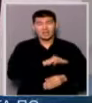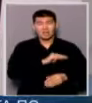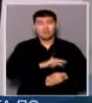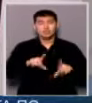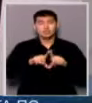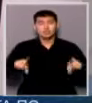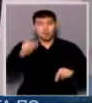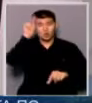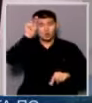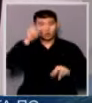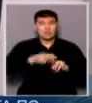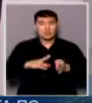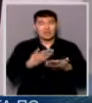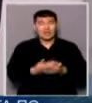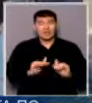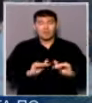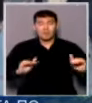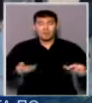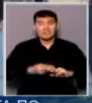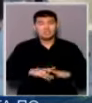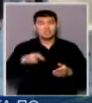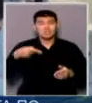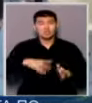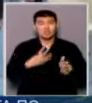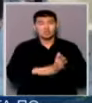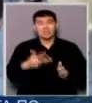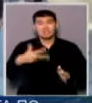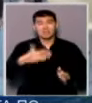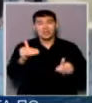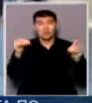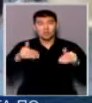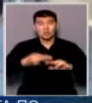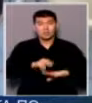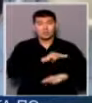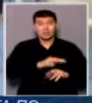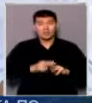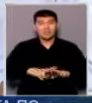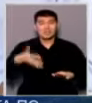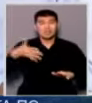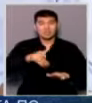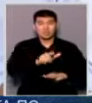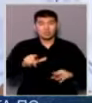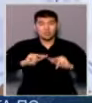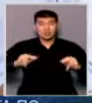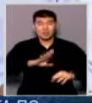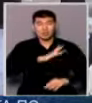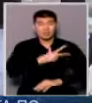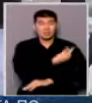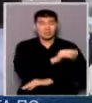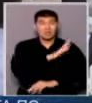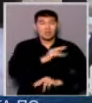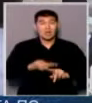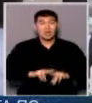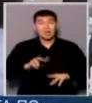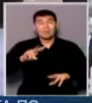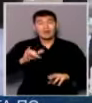школах, 3773 детских садах и 1935 колледжах. Пока около 5 тысяч человек из них привиты. То есть с